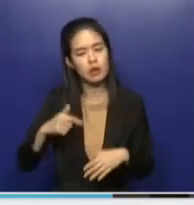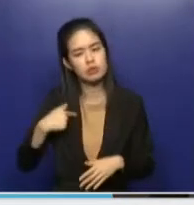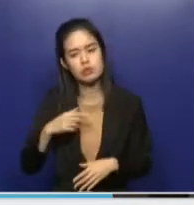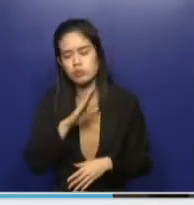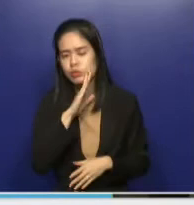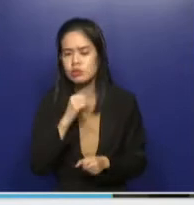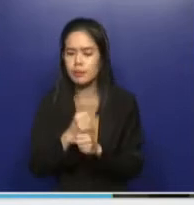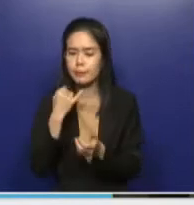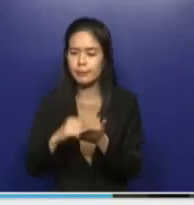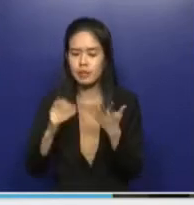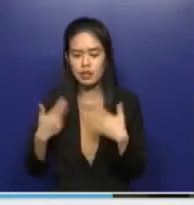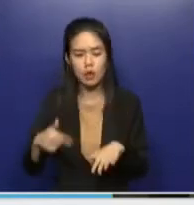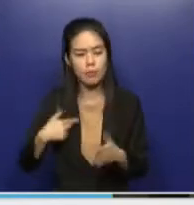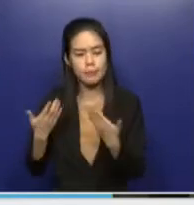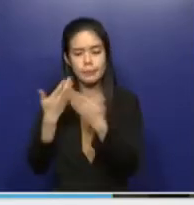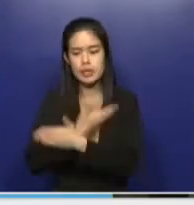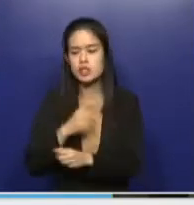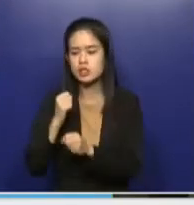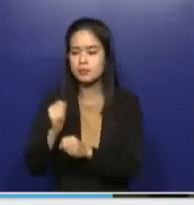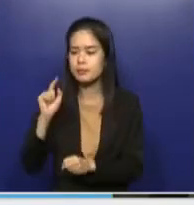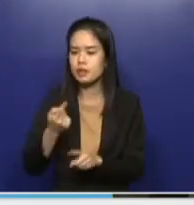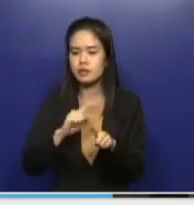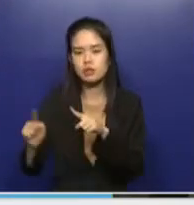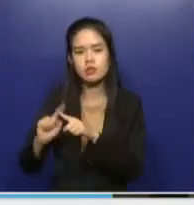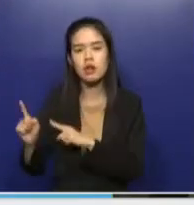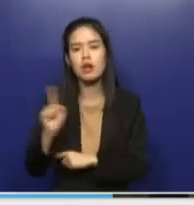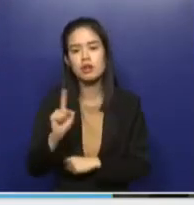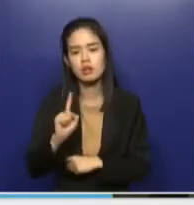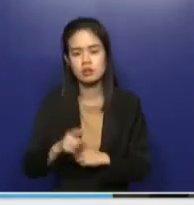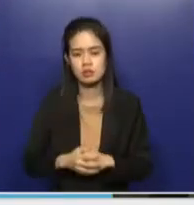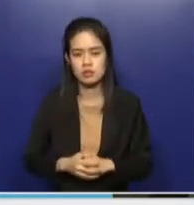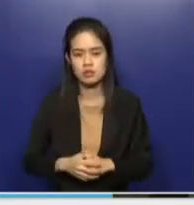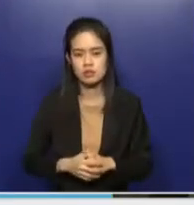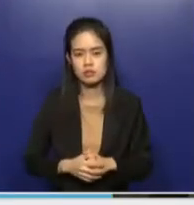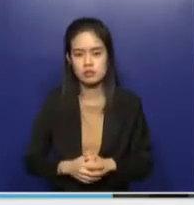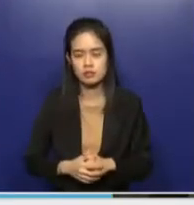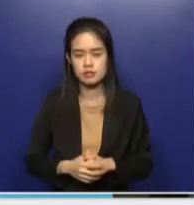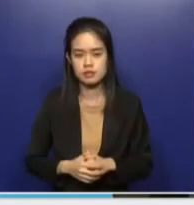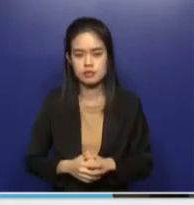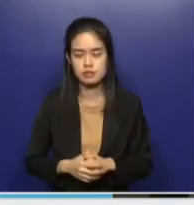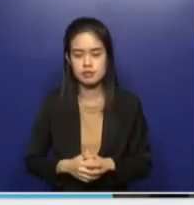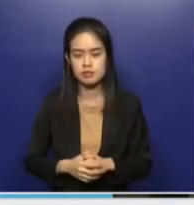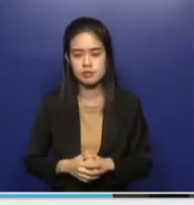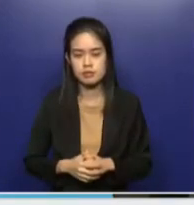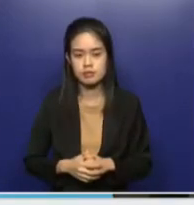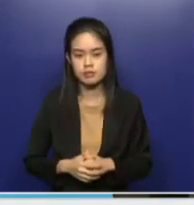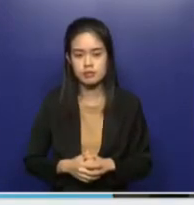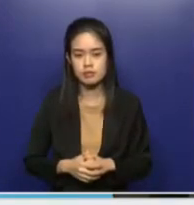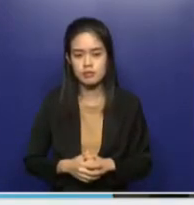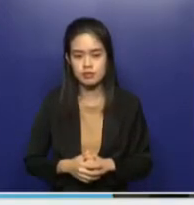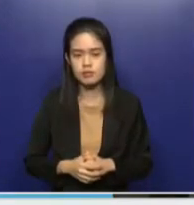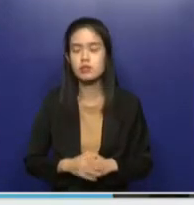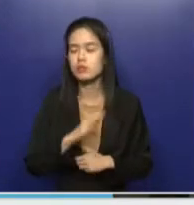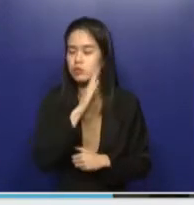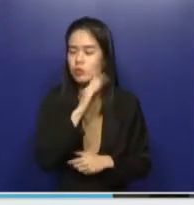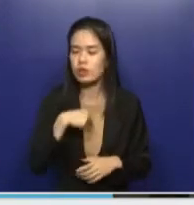ไรและที่สำคัญคือเราจะนำการเรียนรู้ของเรานั้นไปสู่การค้นหาคำตอบสำหรับอนาคตอย่าง